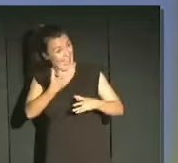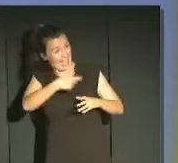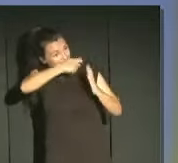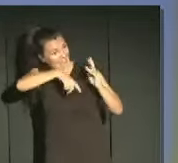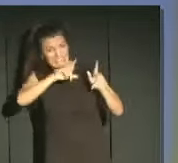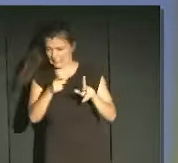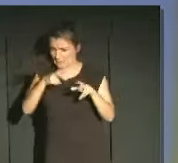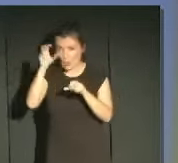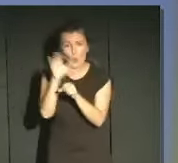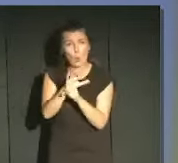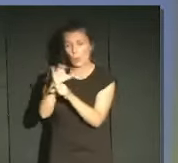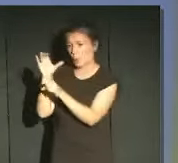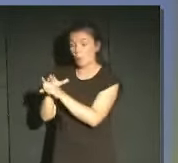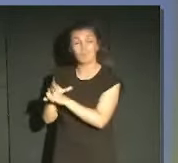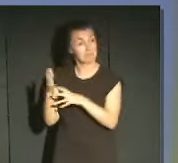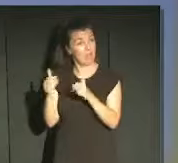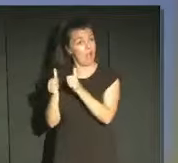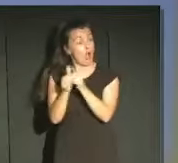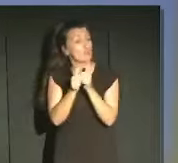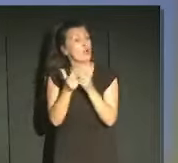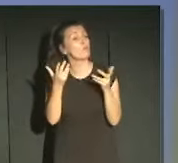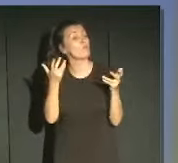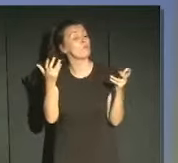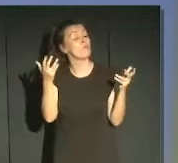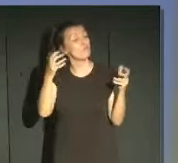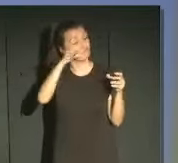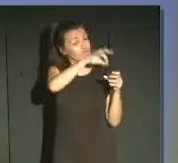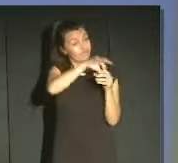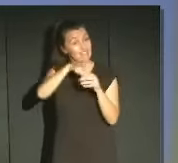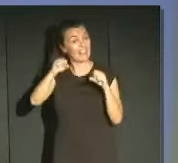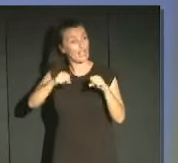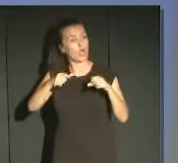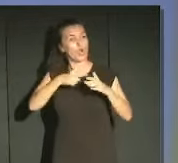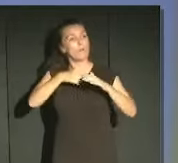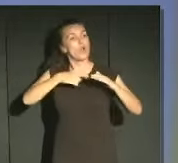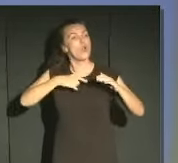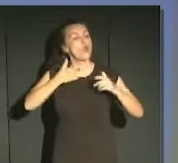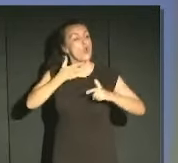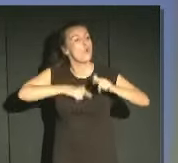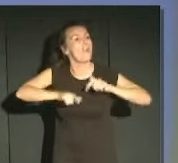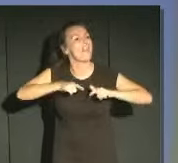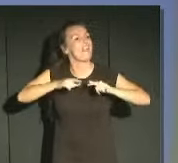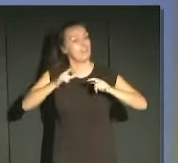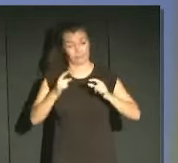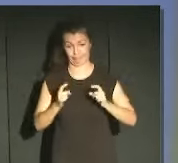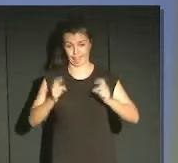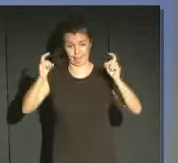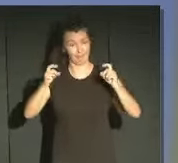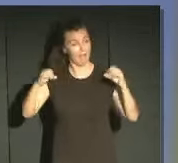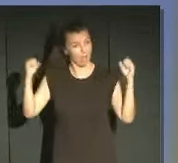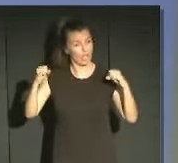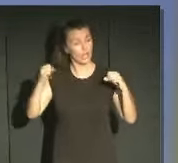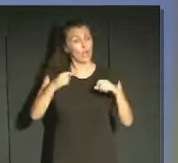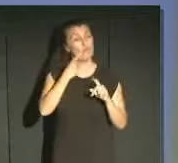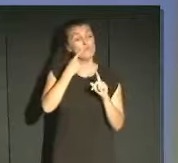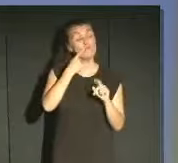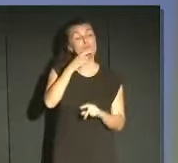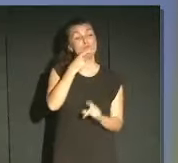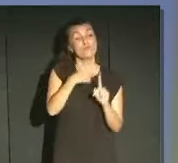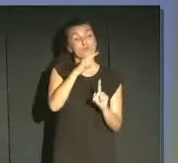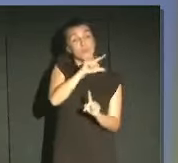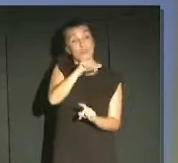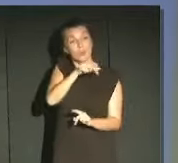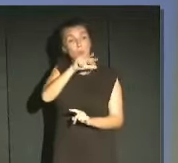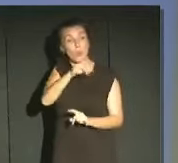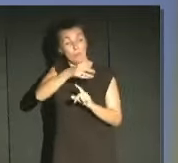sur la fortune mais ils votent ensemble pour augmenter les les loyers de fois de suite plus 3,5 % alors que les gens n'en peuvent plus et ils ont